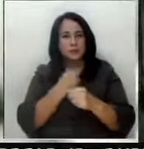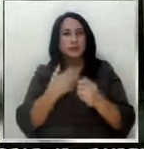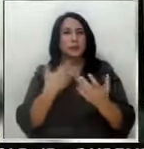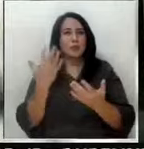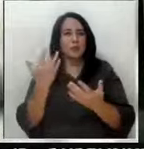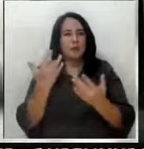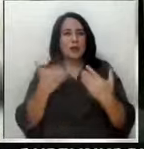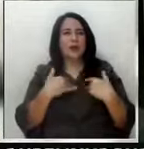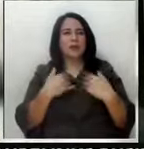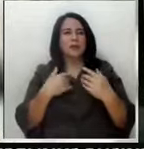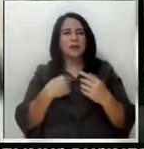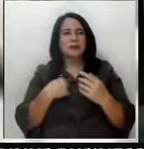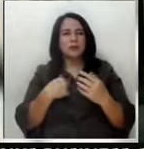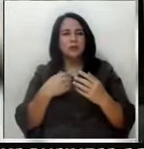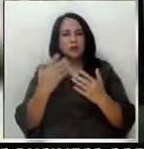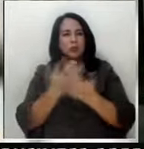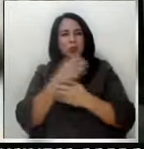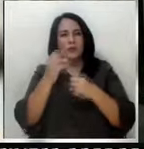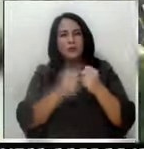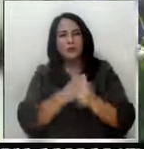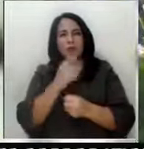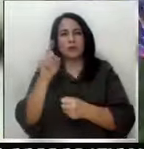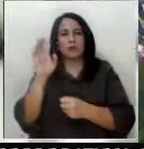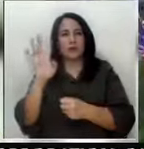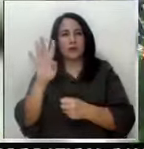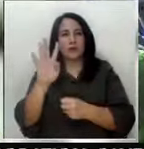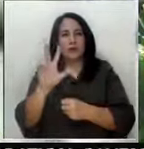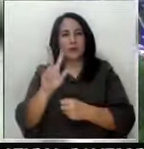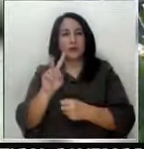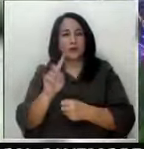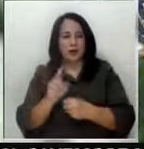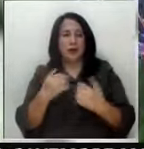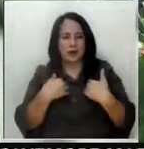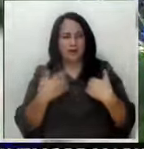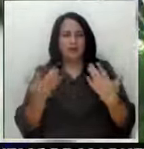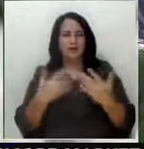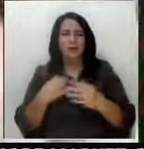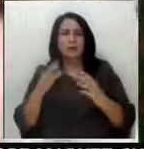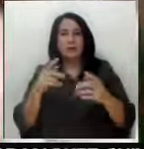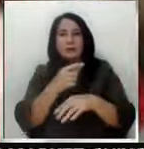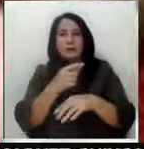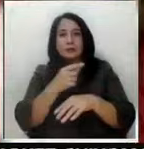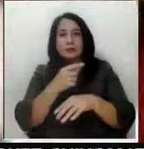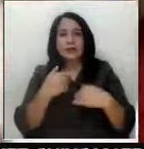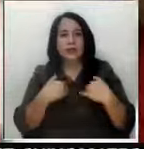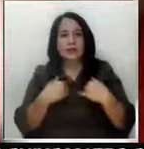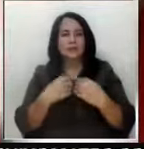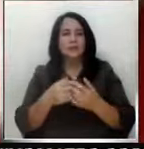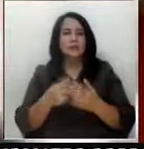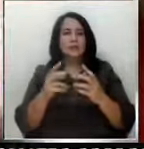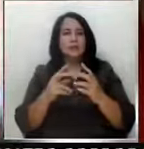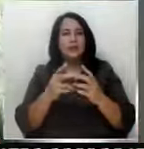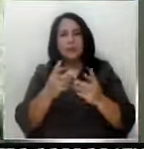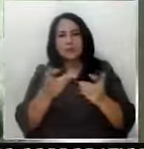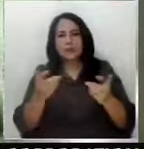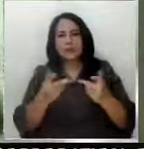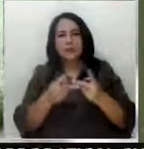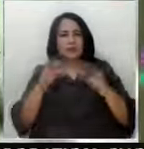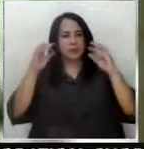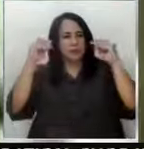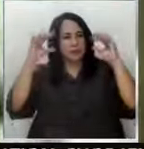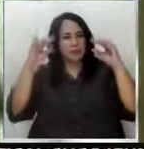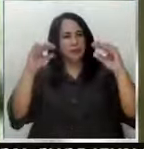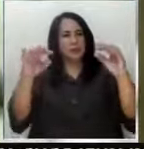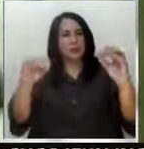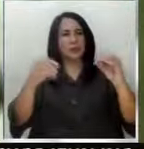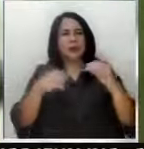countdown. At para kumpleto ang Christmas spirit, sa Mehan Garden naman sa Maynila may Village of Lights. Meron din silang skating rink